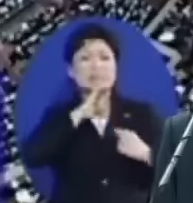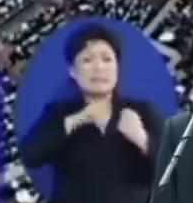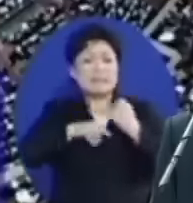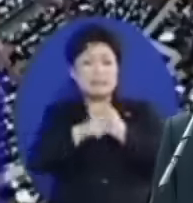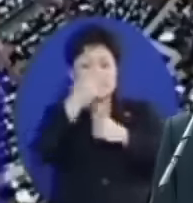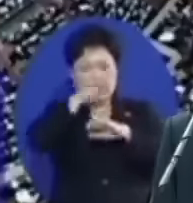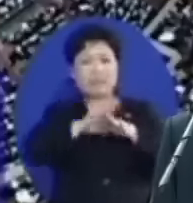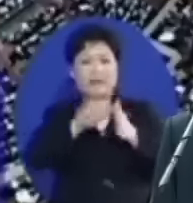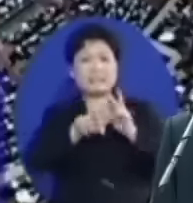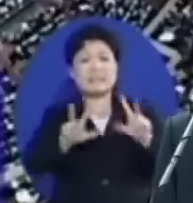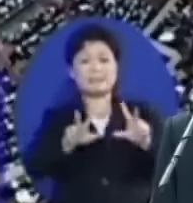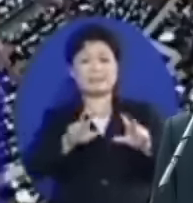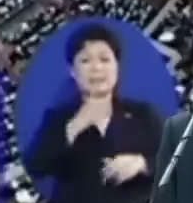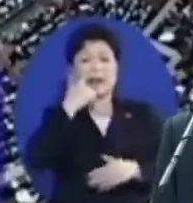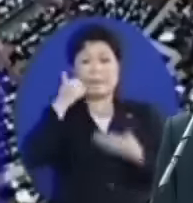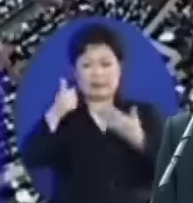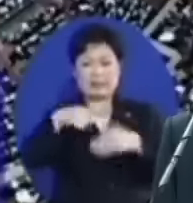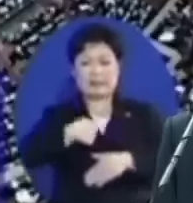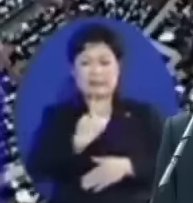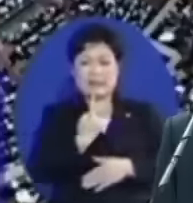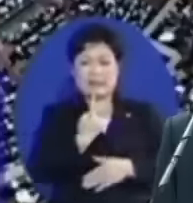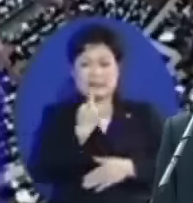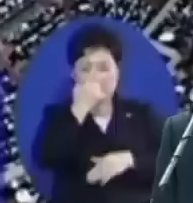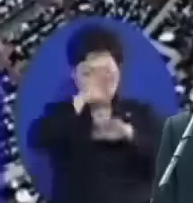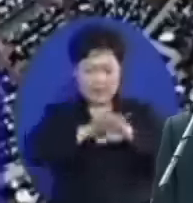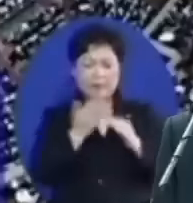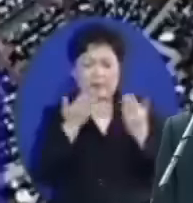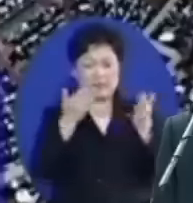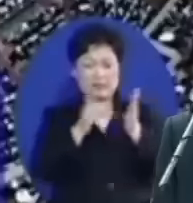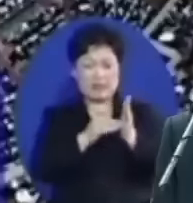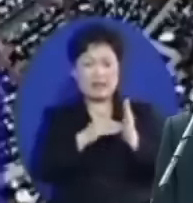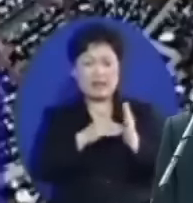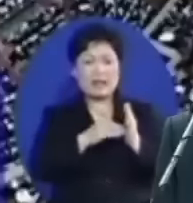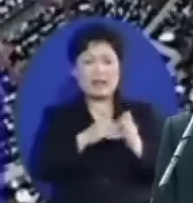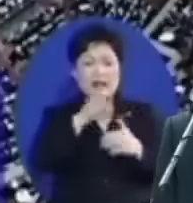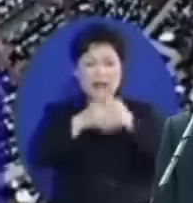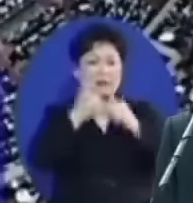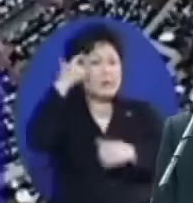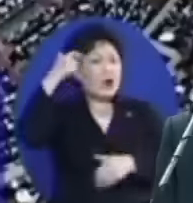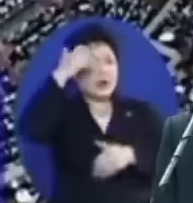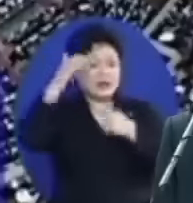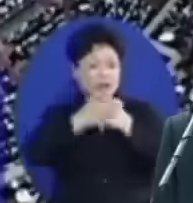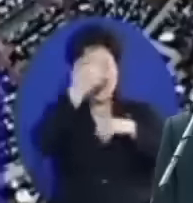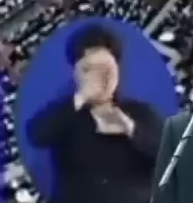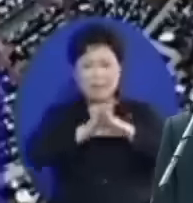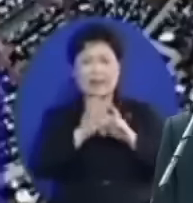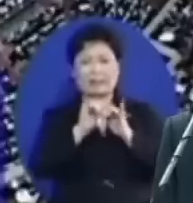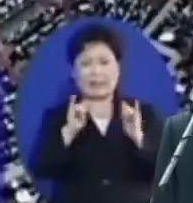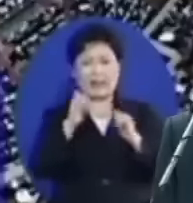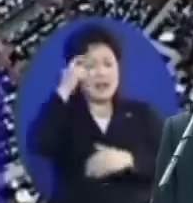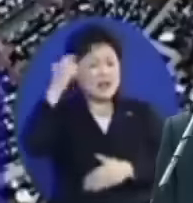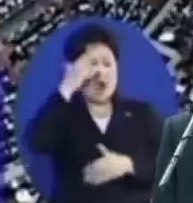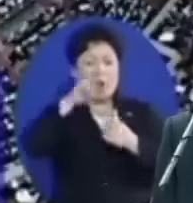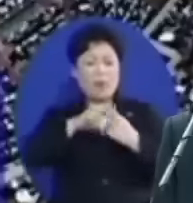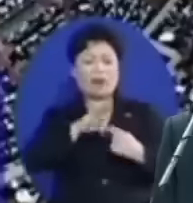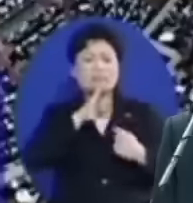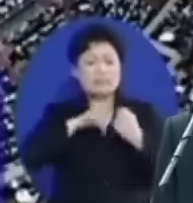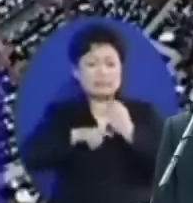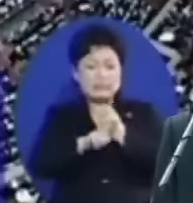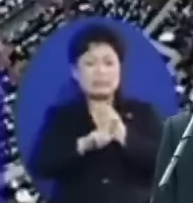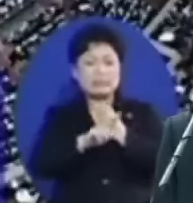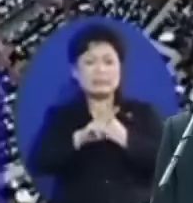이때라. 아버지께서는 자기에게 이렇게 예배하는 자를 찾으시느니라. 하나님은 영이시니 예배하는 자가 영과 진리로